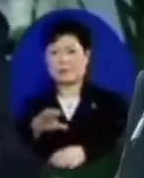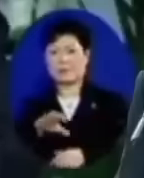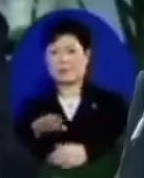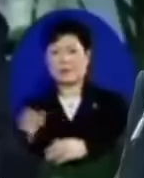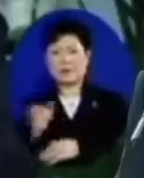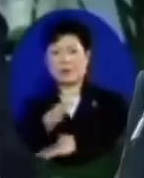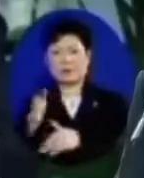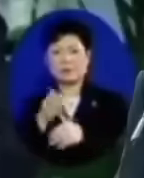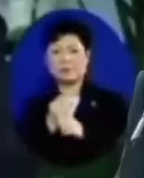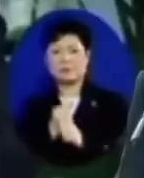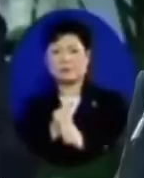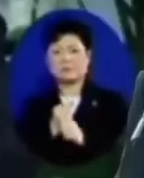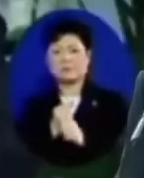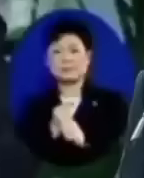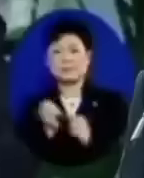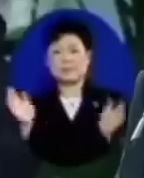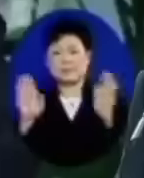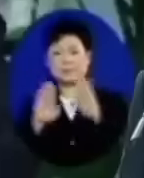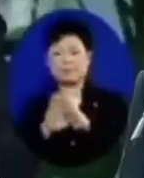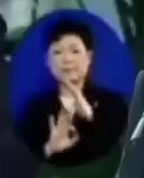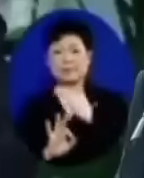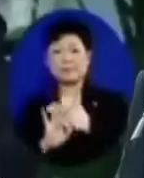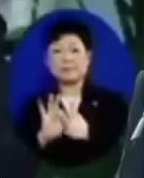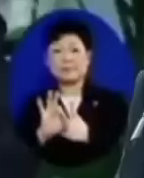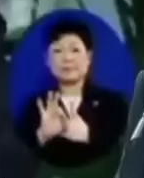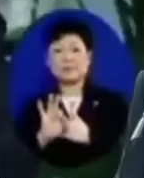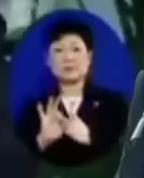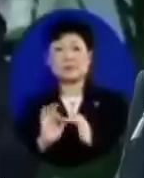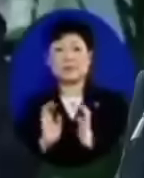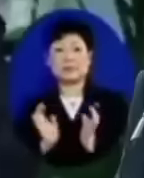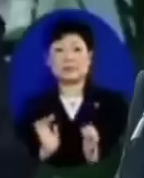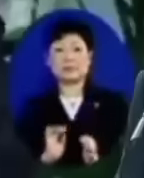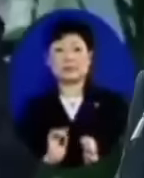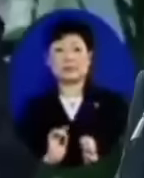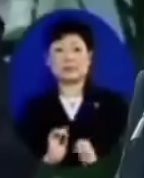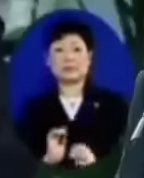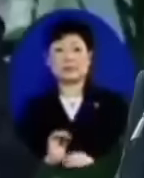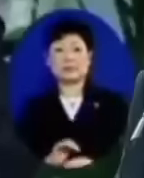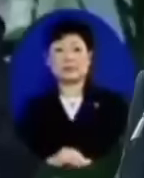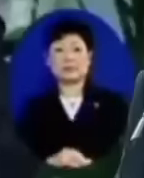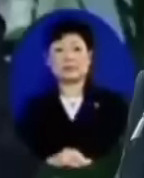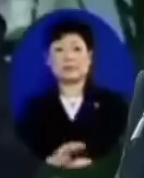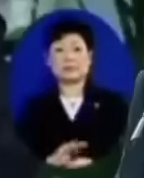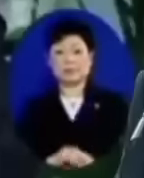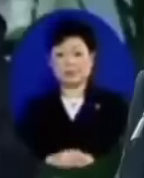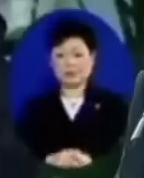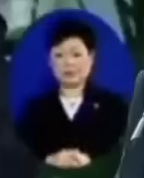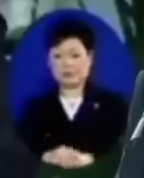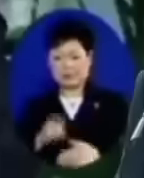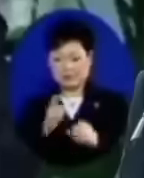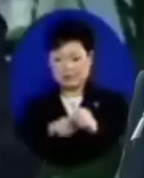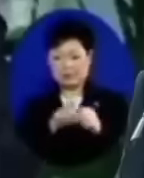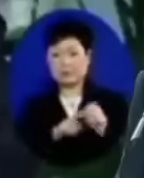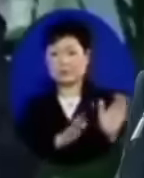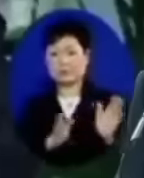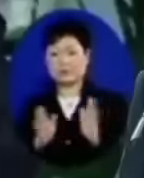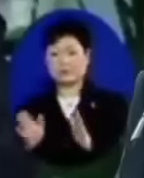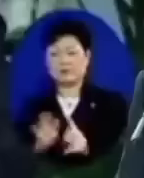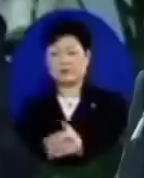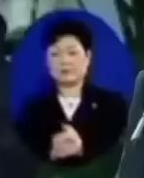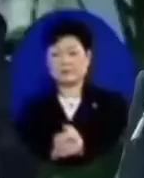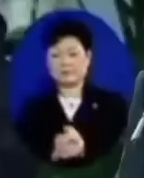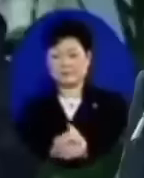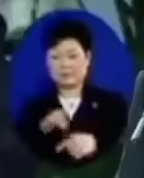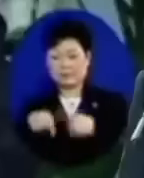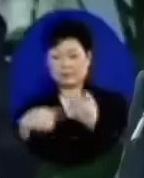호기를 잡았으나 밤새도록 한 마리도 못 잡은 일곱 제자들을 위해서 호기를 잡고 떡을 준비해서 예비하고